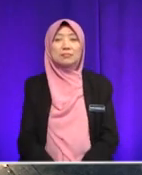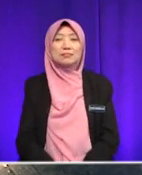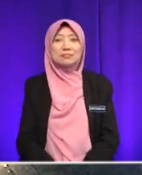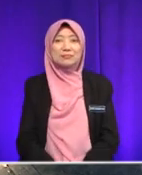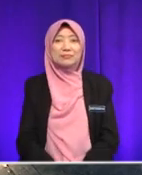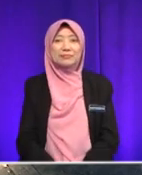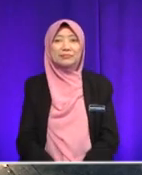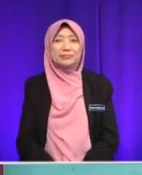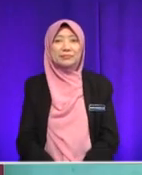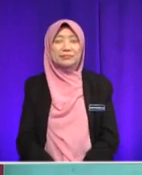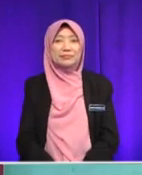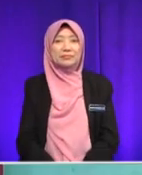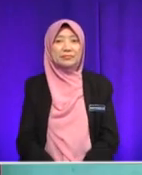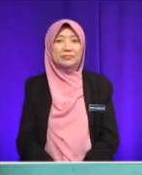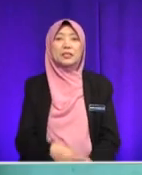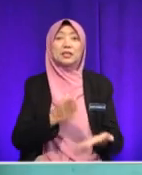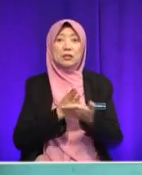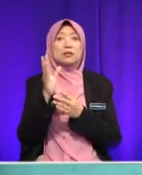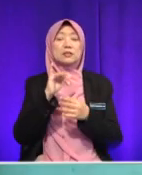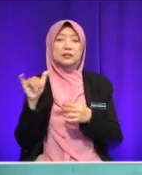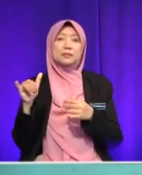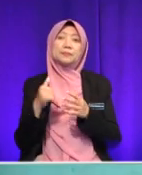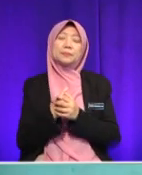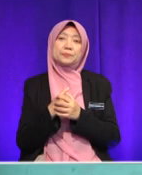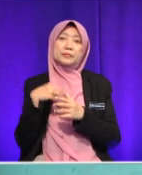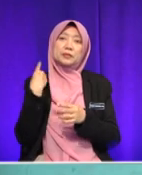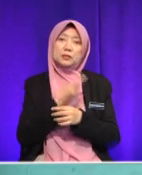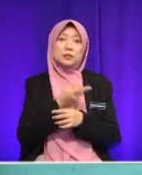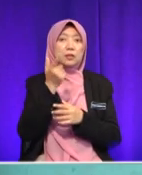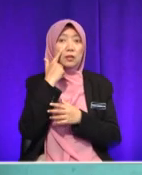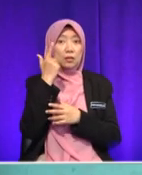teruskan. Okey, baik. Yang seterusnya kita akan lihat